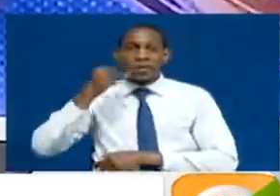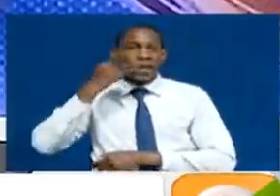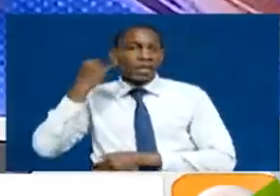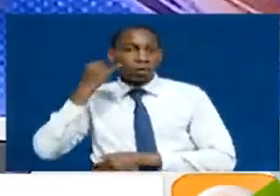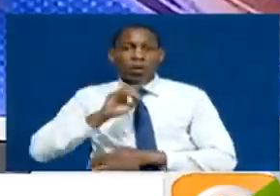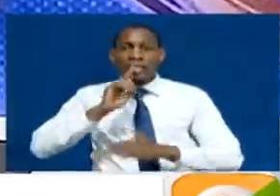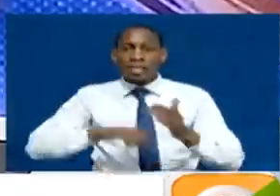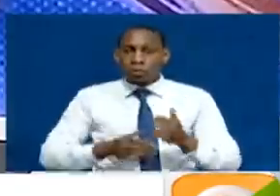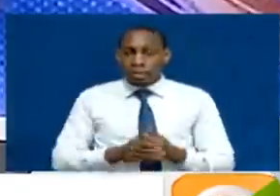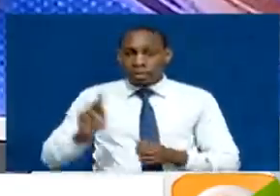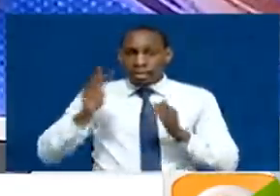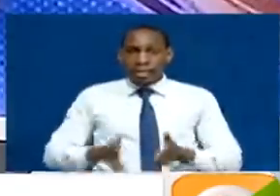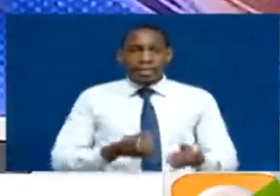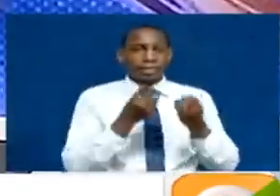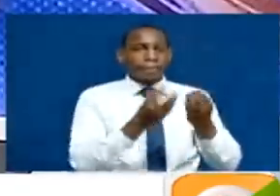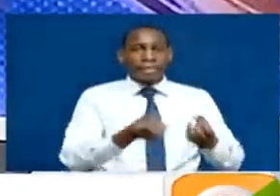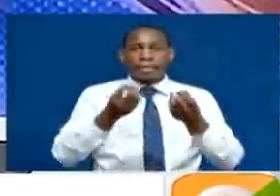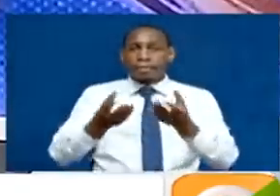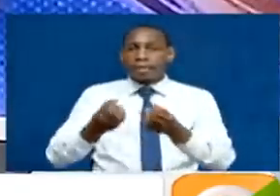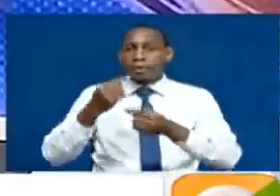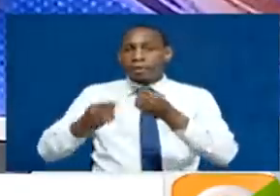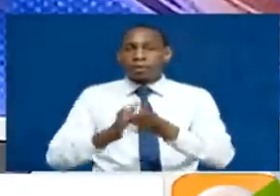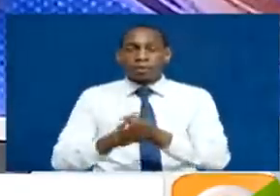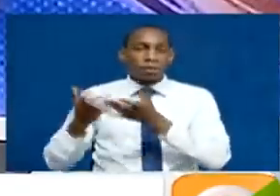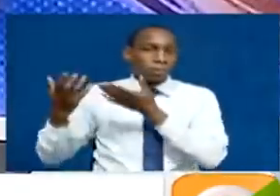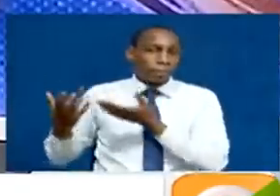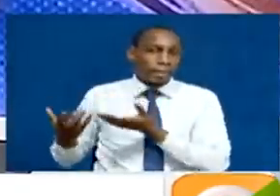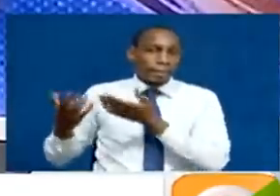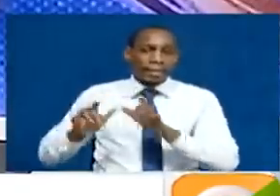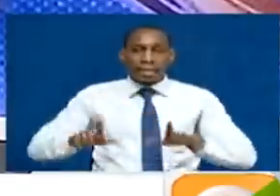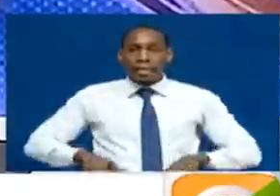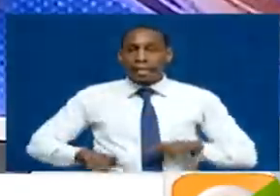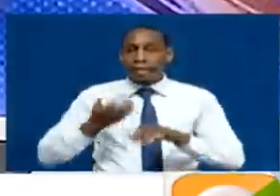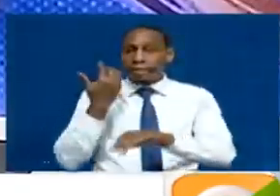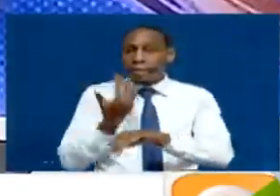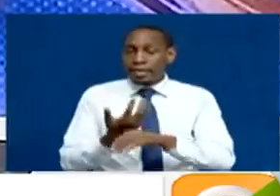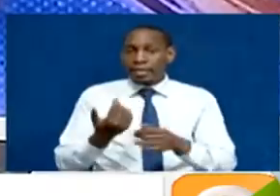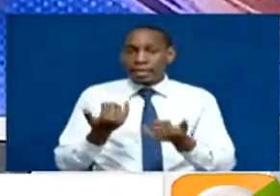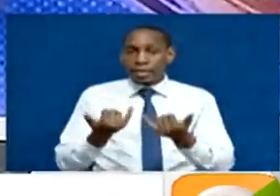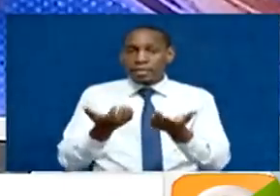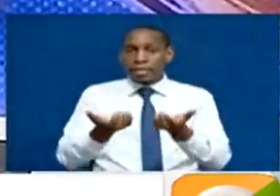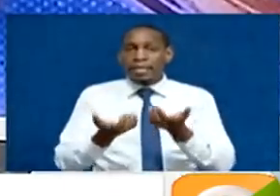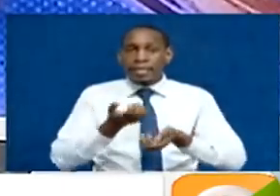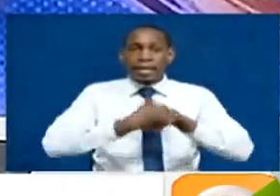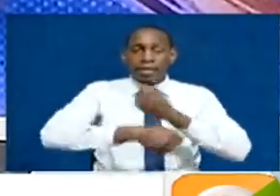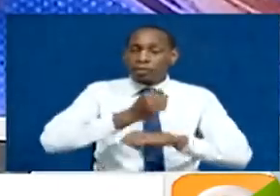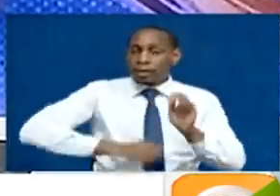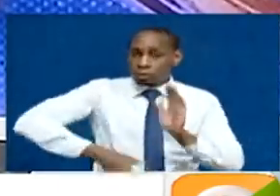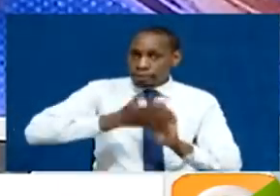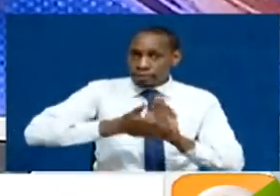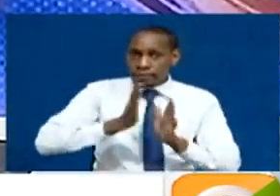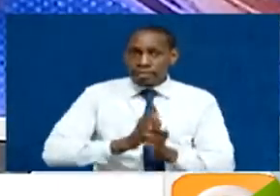Nakuru amesema Wakenya wengi wanazidi kulemewa na hali ngumu ya maisha ambayo inahitaji hatua za